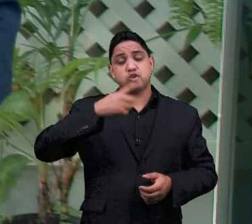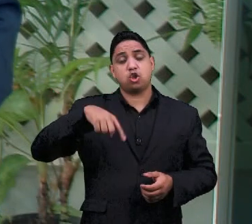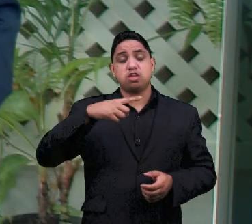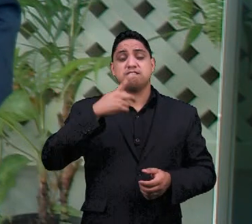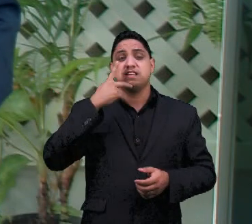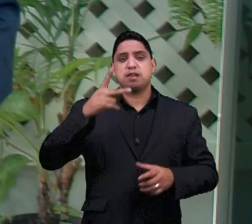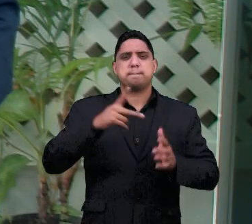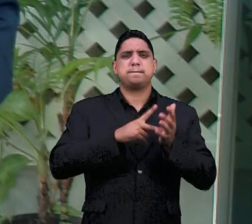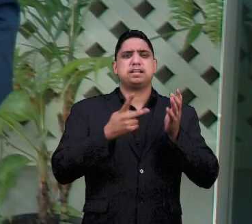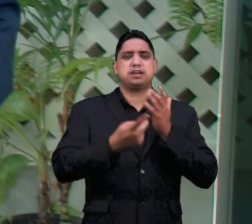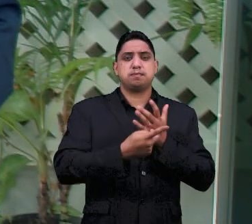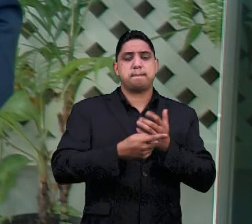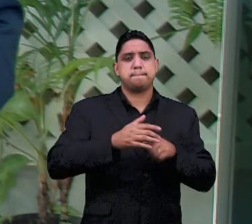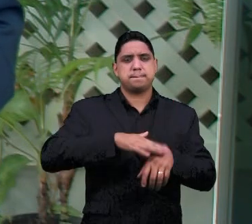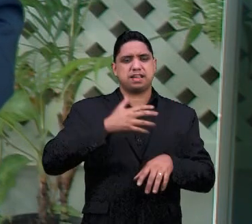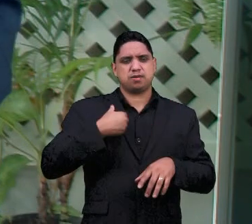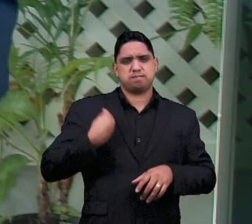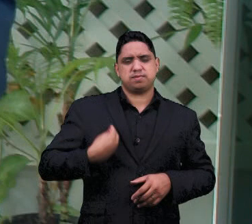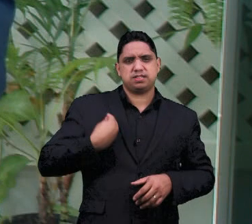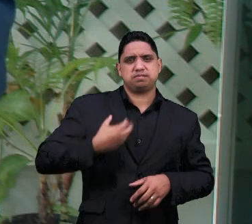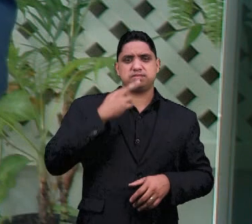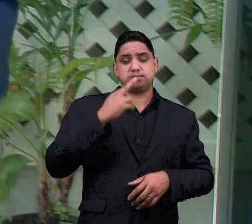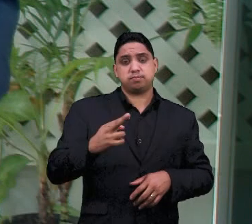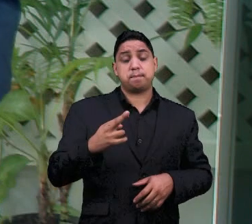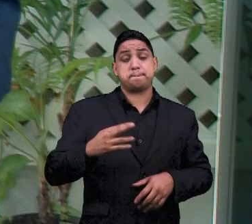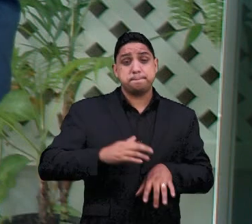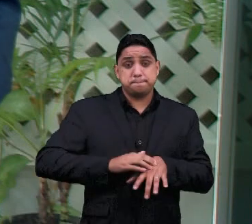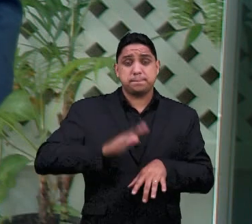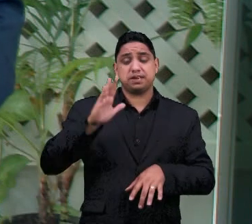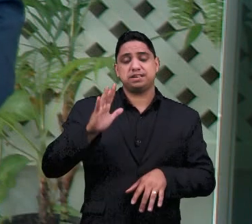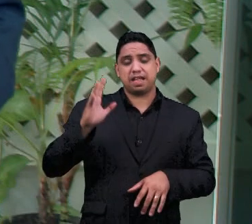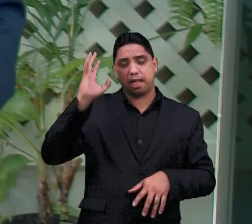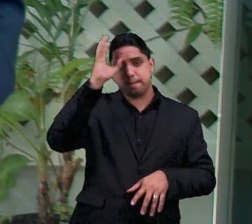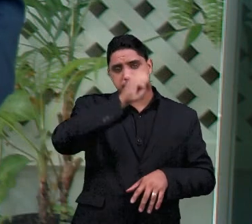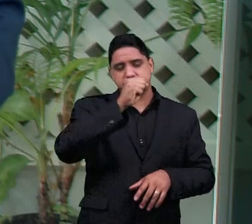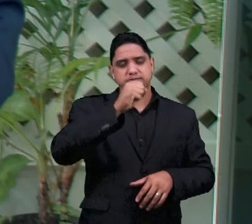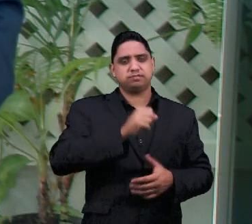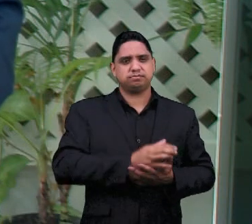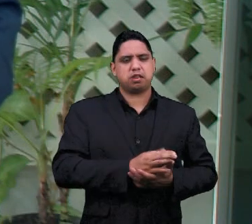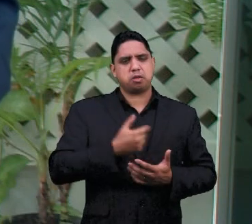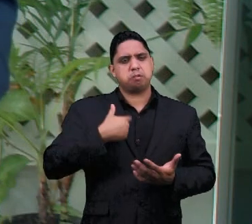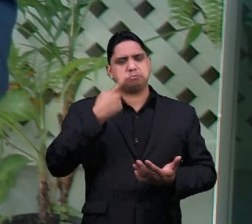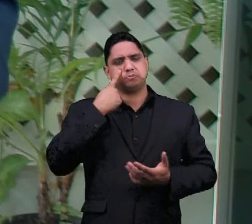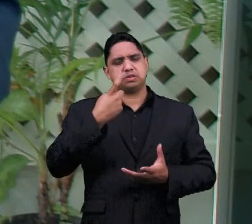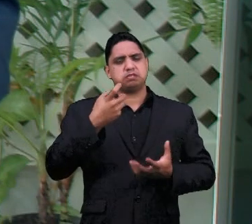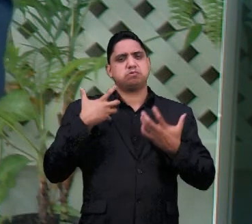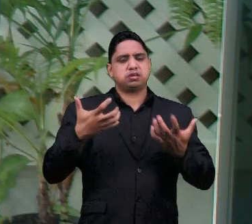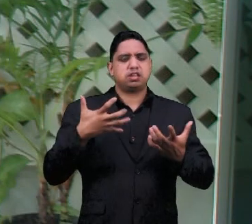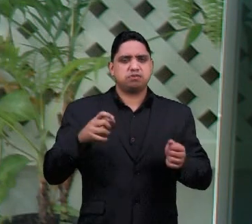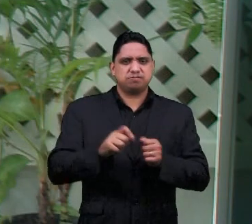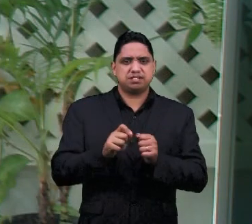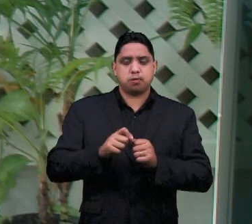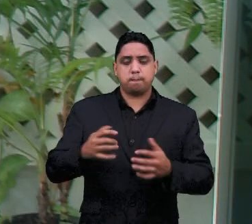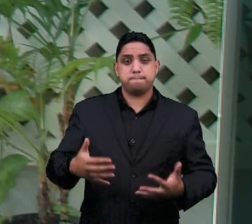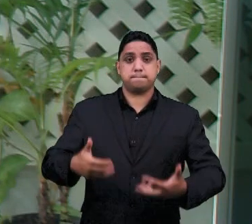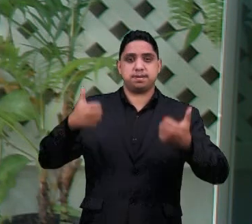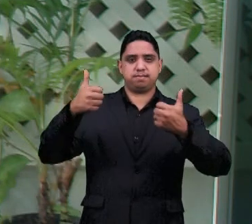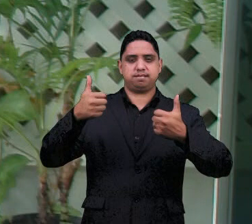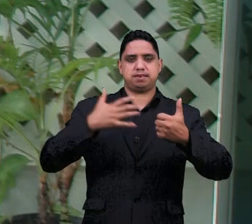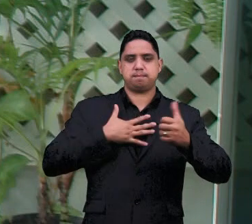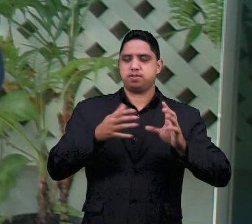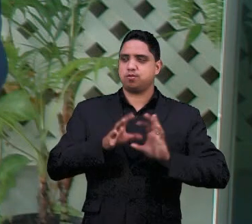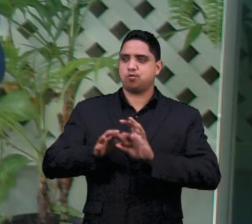de méditer dans cette parabole. Combien de dimanches nous traitons, plus je participe des